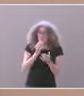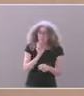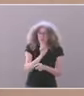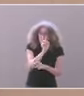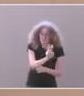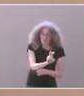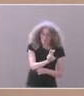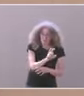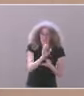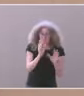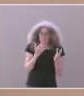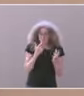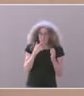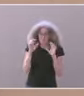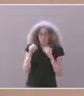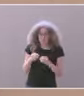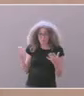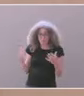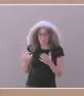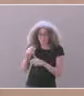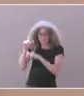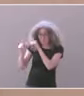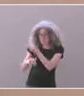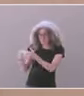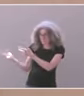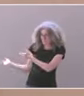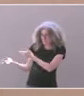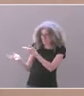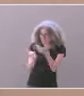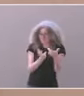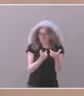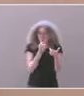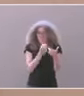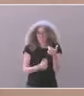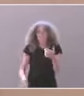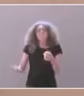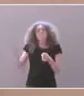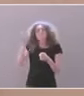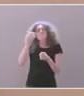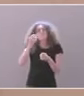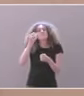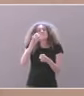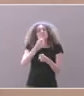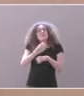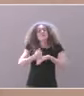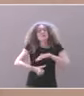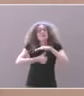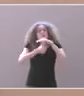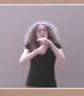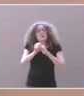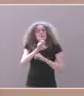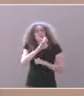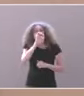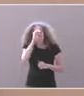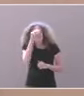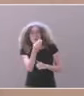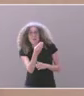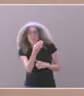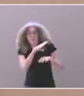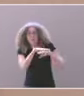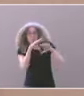à l'échelle métropolitaine et l'implantation du nouveau siège de la CERM-ACM, donc Altemed, pour amener des actifs sur le